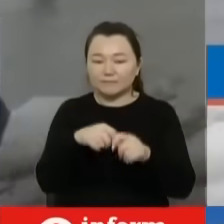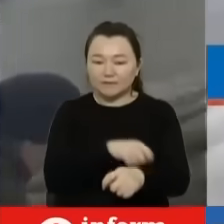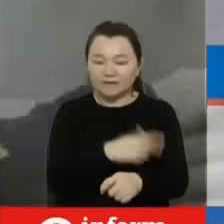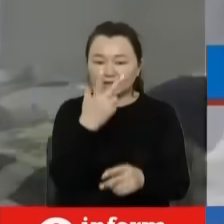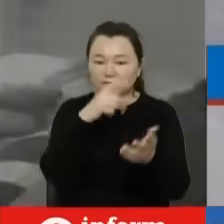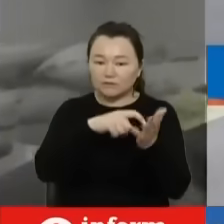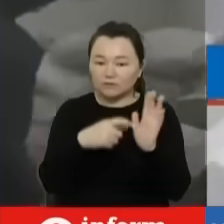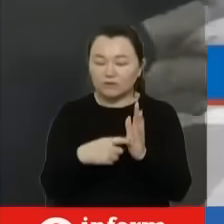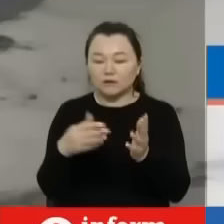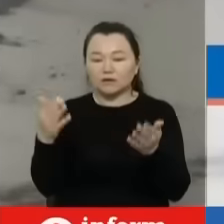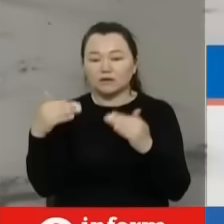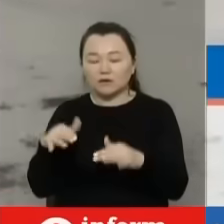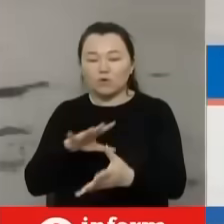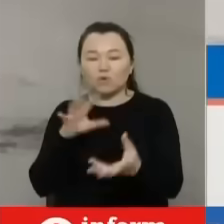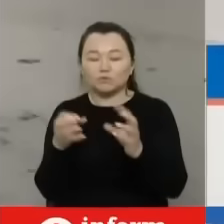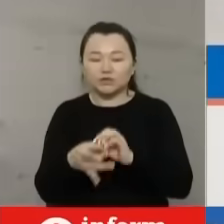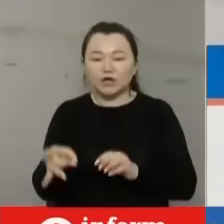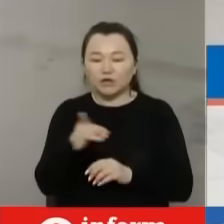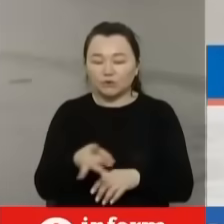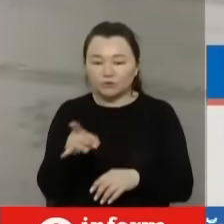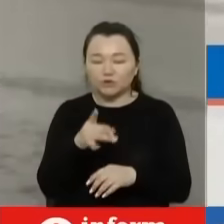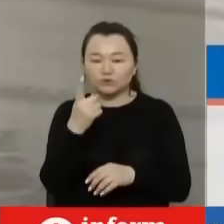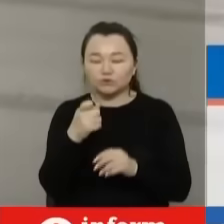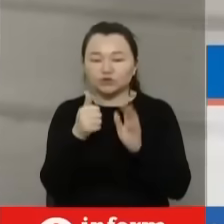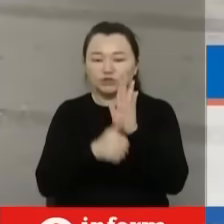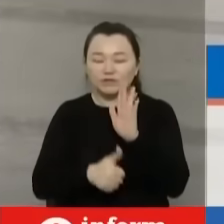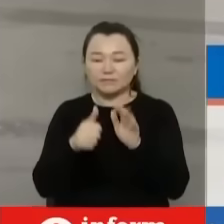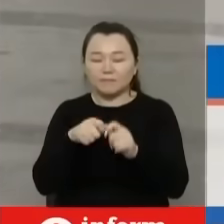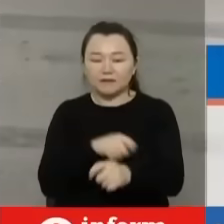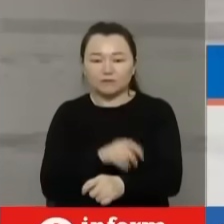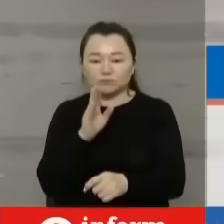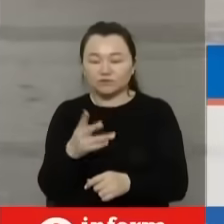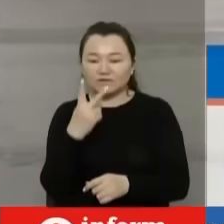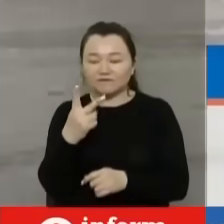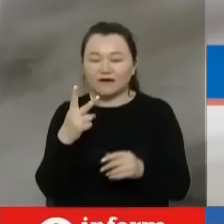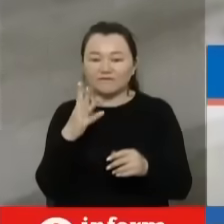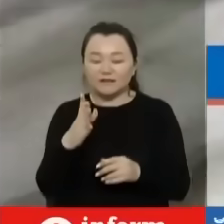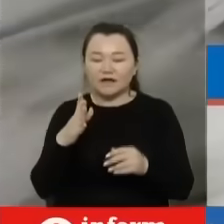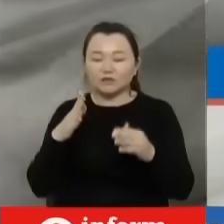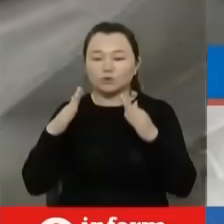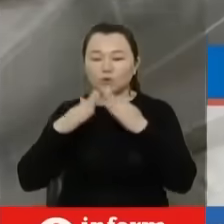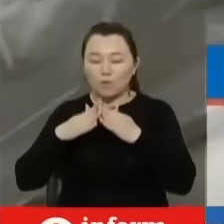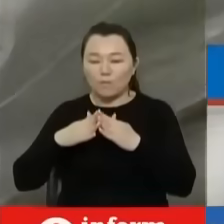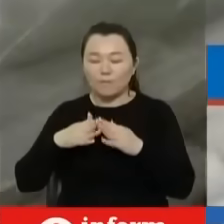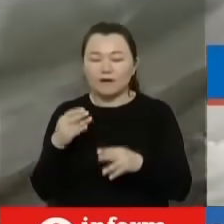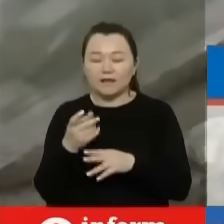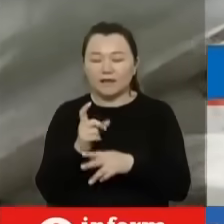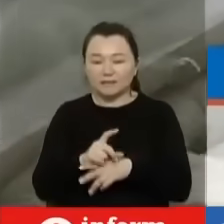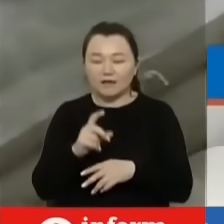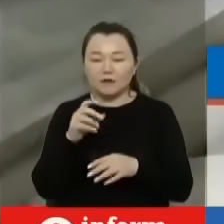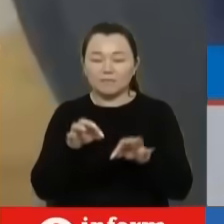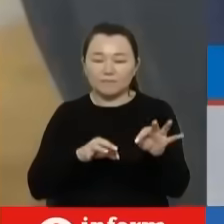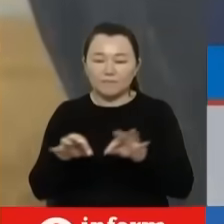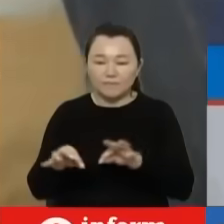бөлмелі баспана, келесі жалпы ауданы шаршы 160 метр болатын екі пәтерлі тұрғын үй. Енді бұл жоба